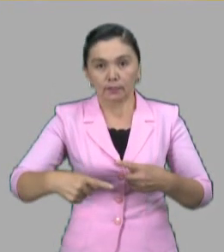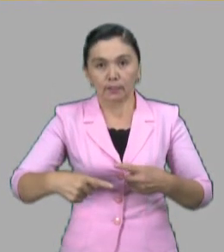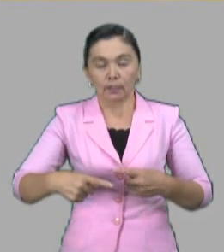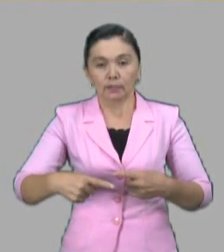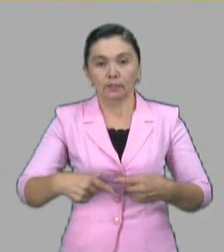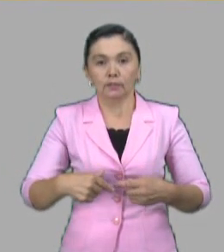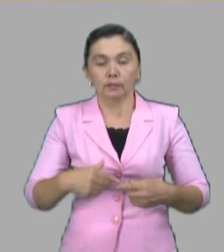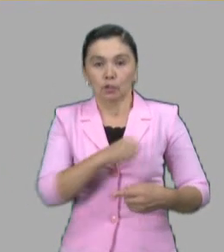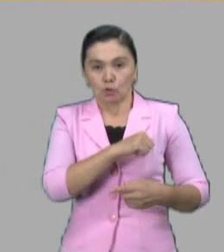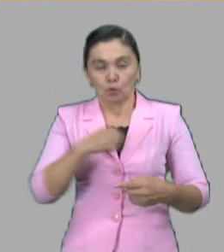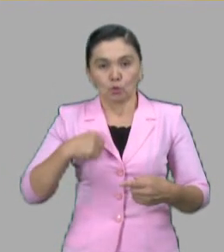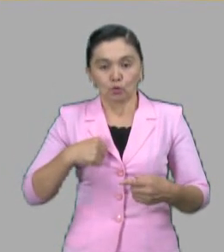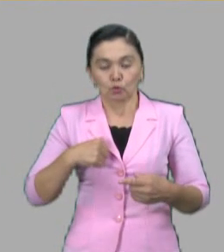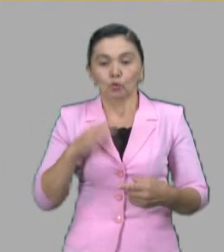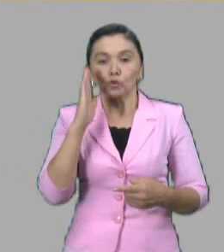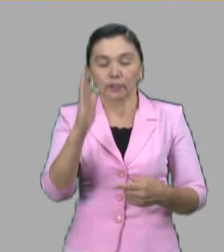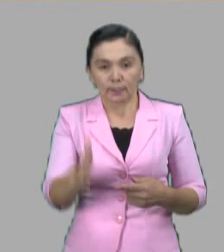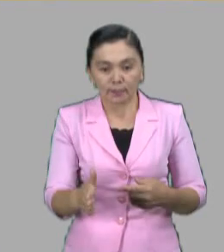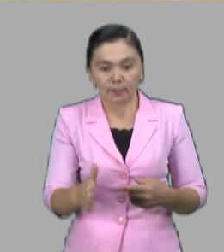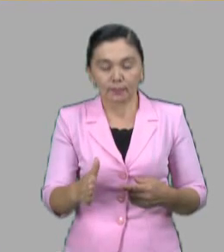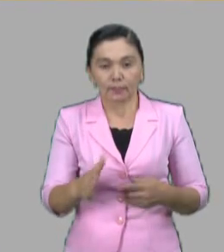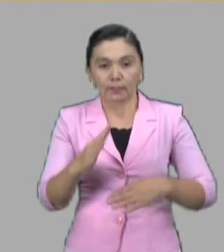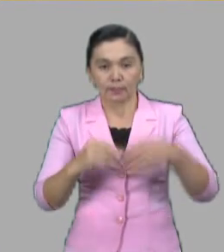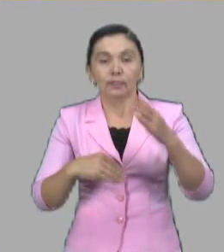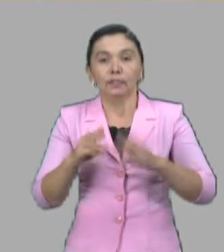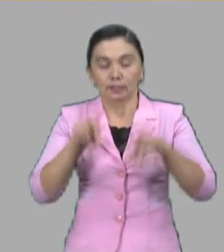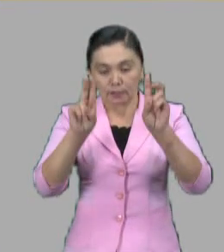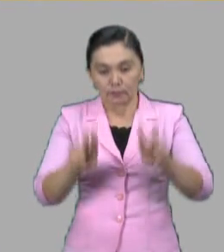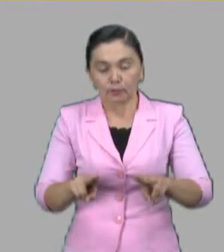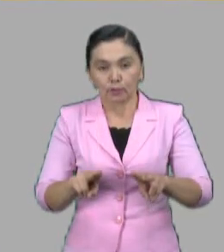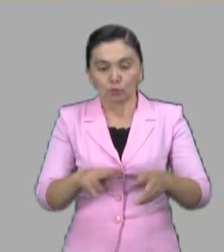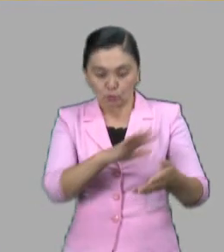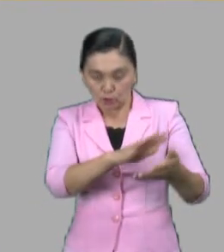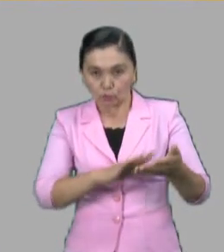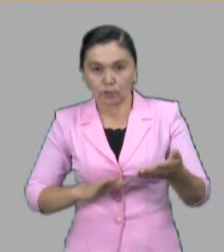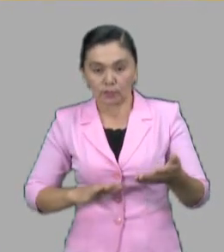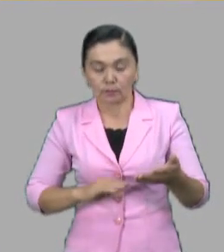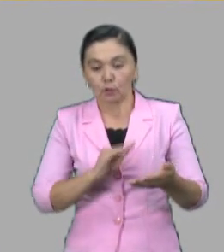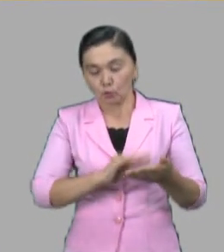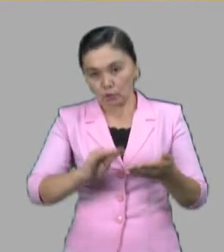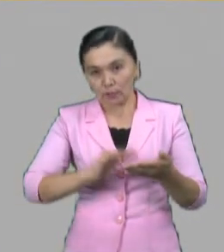Андан ары өзүңөр келечектеги кесибиңер тууралуу жазып, уланткыла.